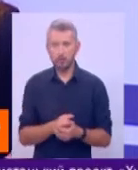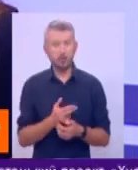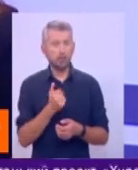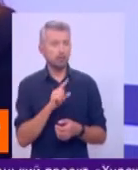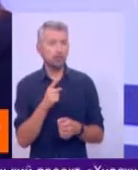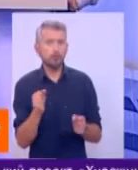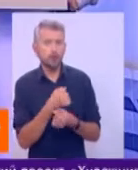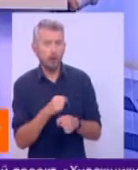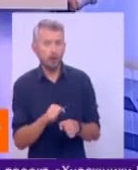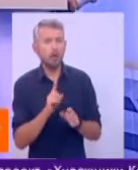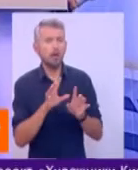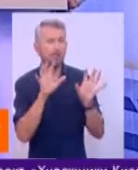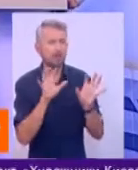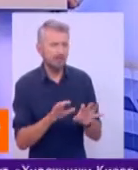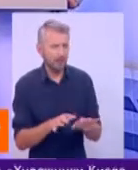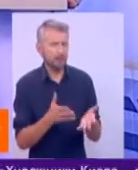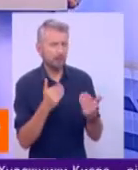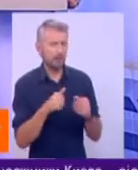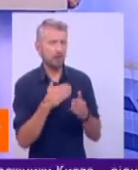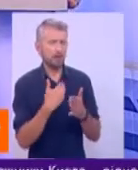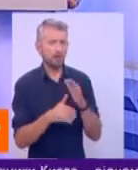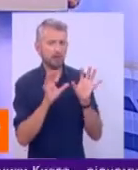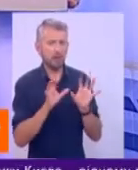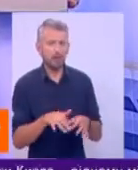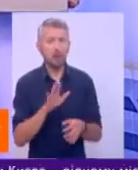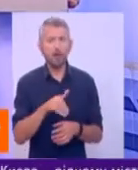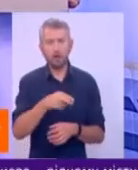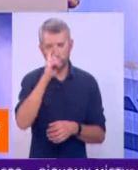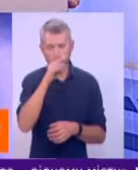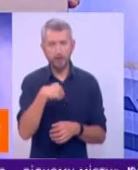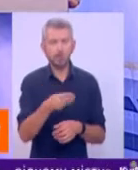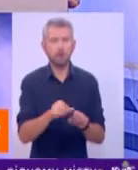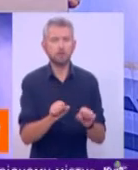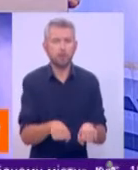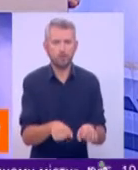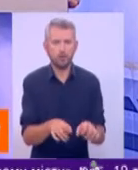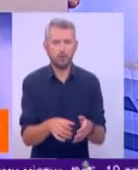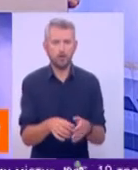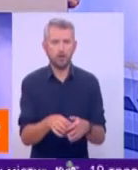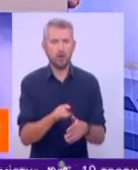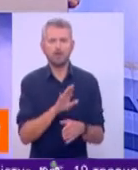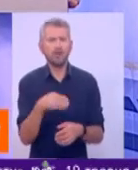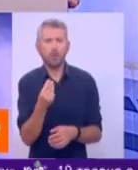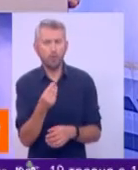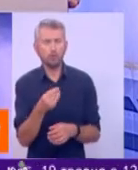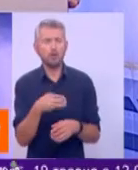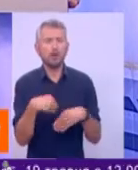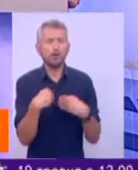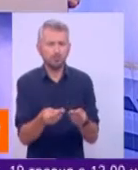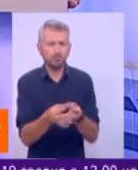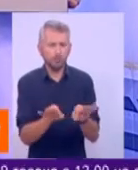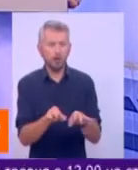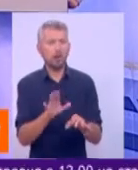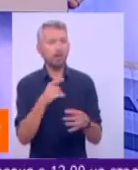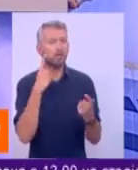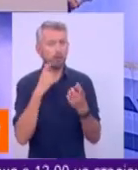нереально? Ну, хоча б законодательне. Давайте хоча б законодательне. Держава дасть змогу. Да. Навіть не гроші, змогу. І інформаційна